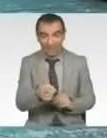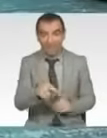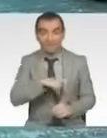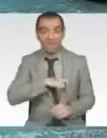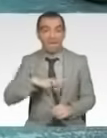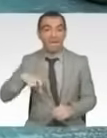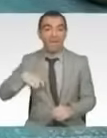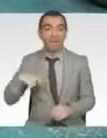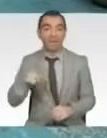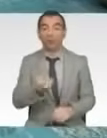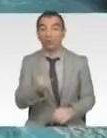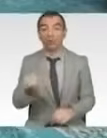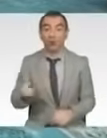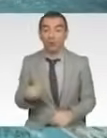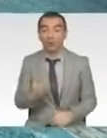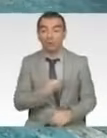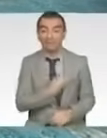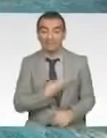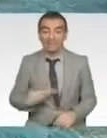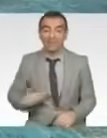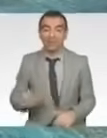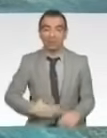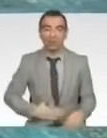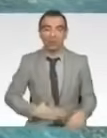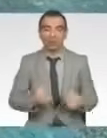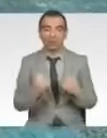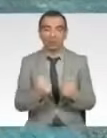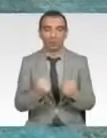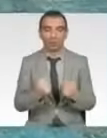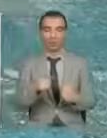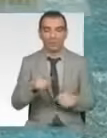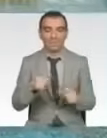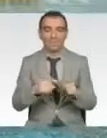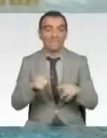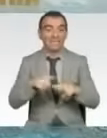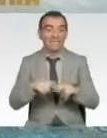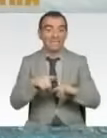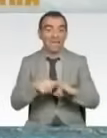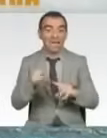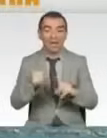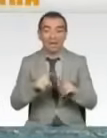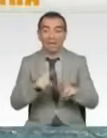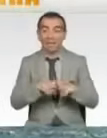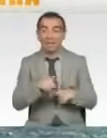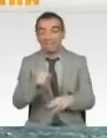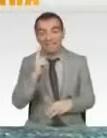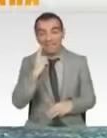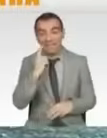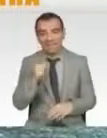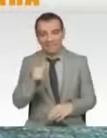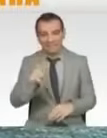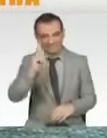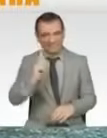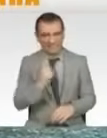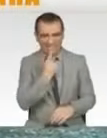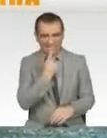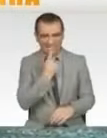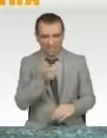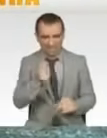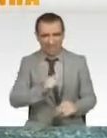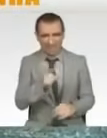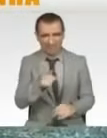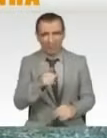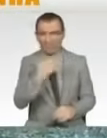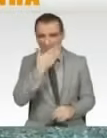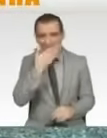Peygamber Efendimiz'in çok sevdiği ve tok tutan sahine tatlısı. Bunu çok... ilk sene yapmıştık galiba. Evet, evet,